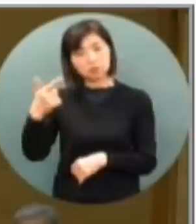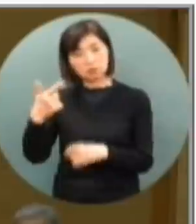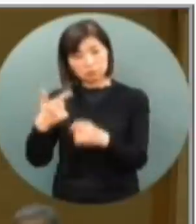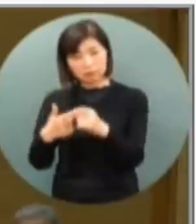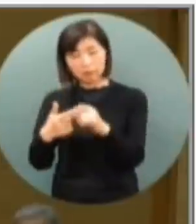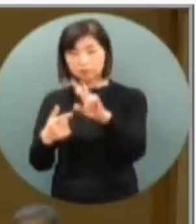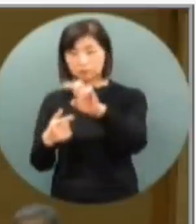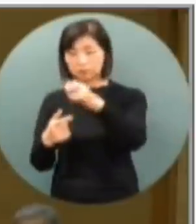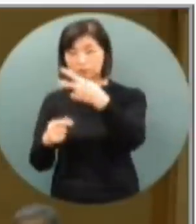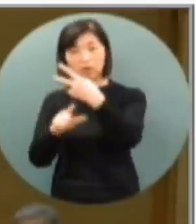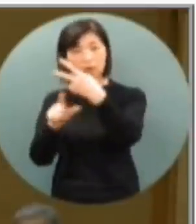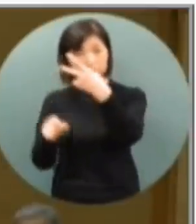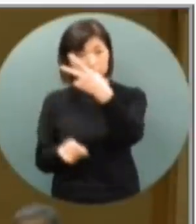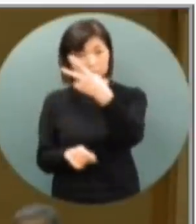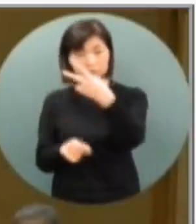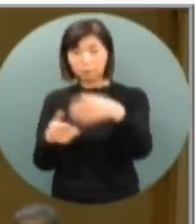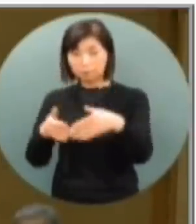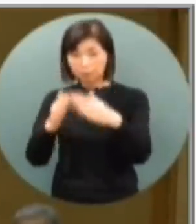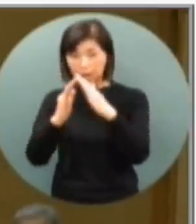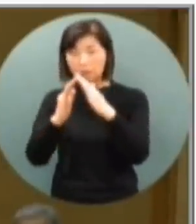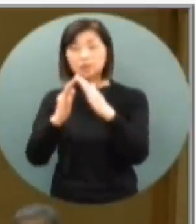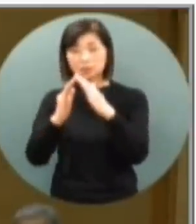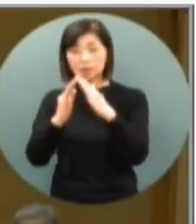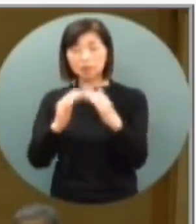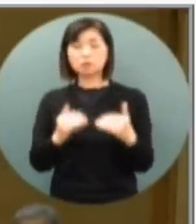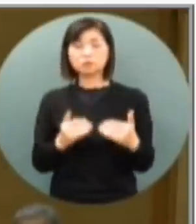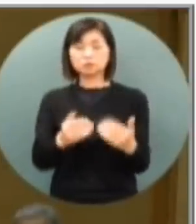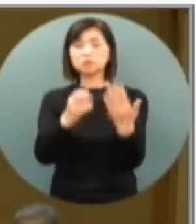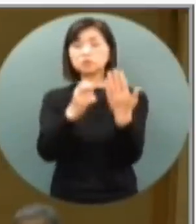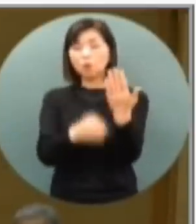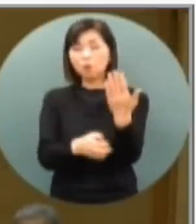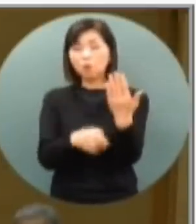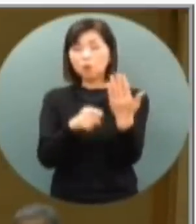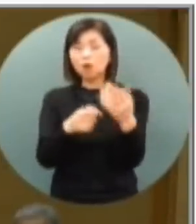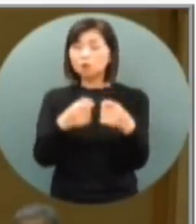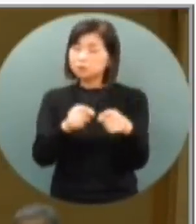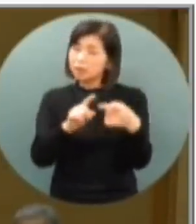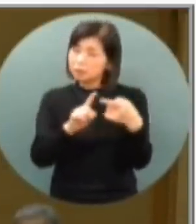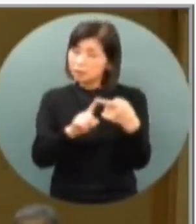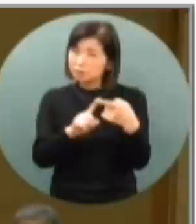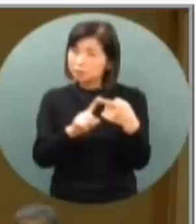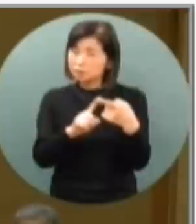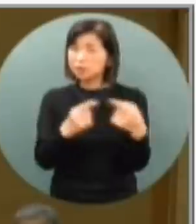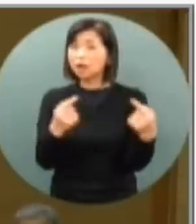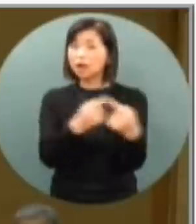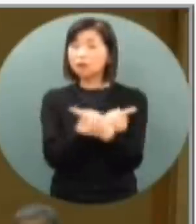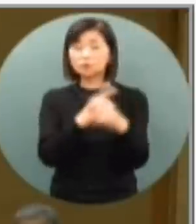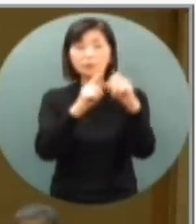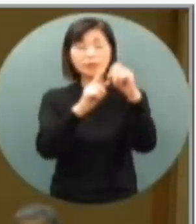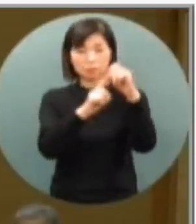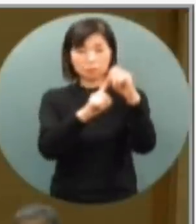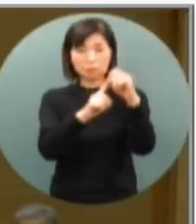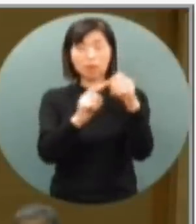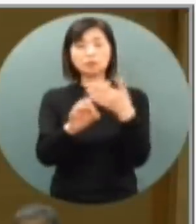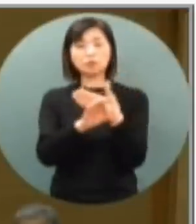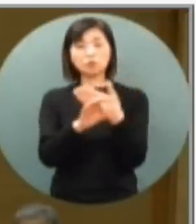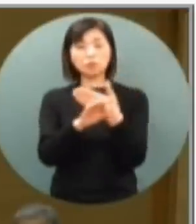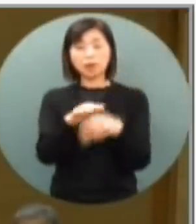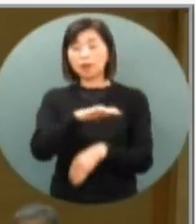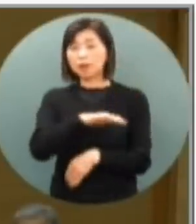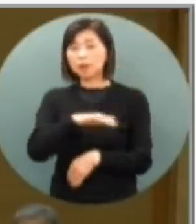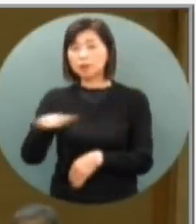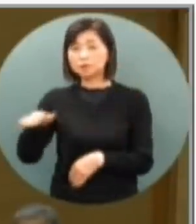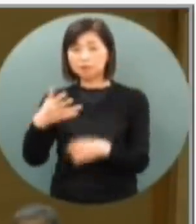に制定されたその推進法を具体化するためにはやはり、例えば平成8